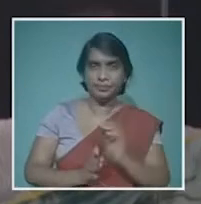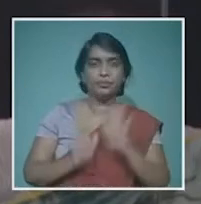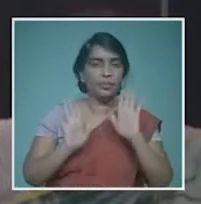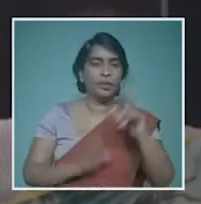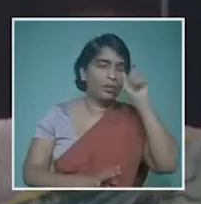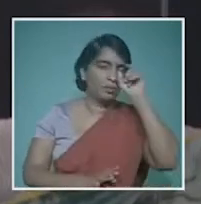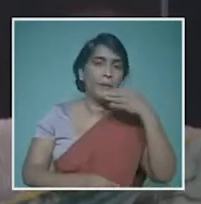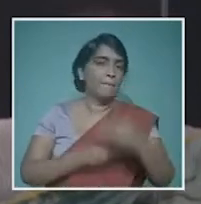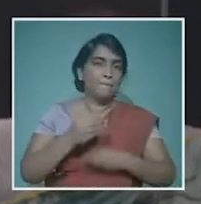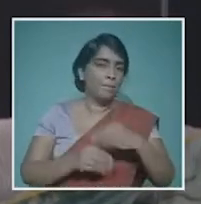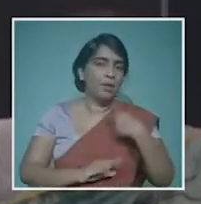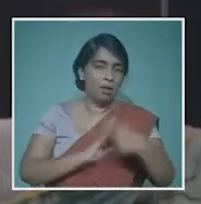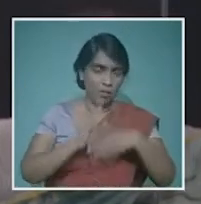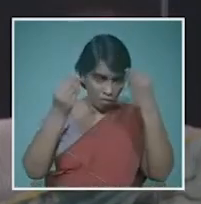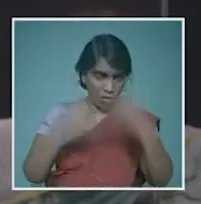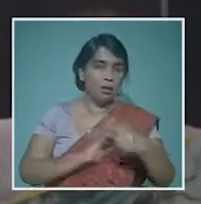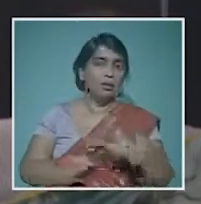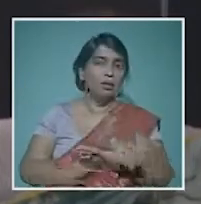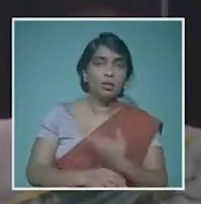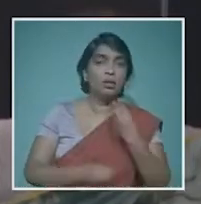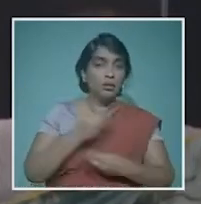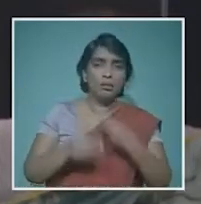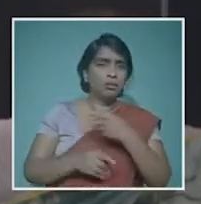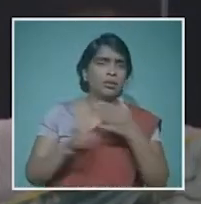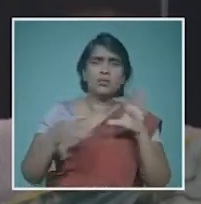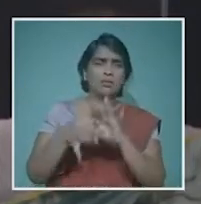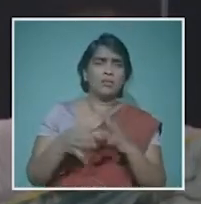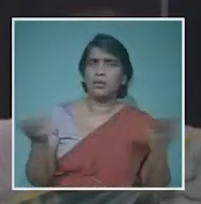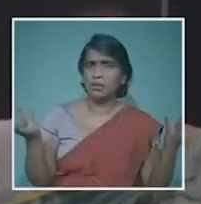බලන්න ව්‍යාපාරිකයෝද මේ රට බිබ දැම්මේ? ව්‍යාපාරිකව සම්බන්ධයක් නැහැ.